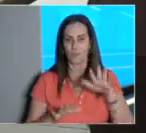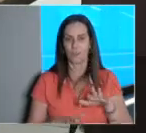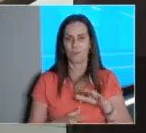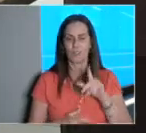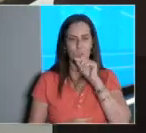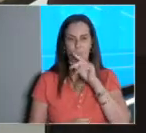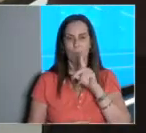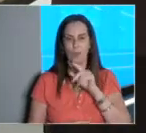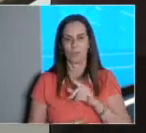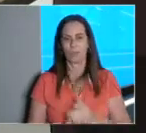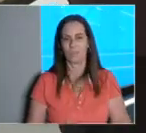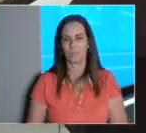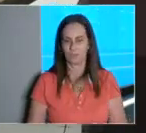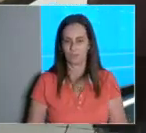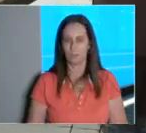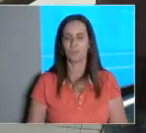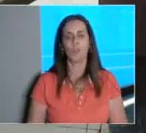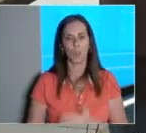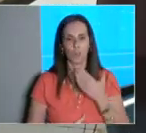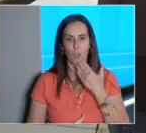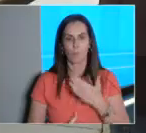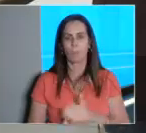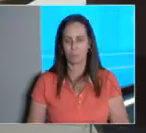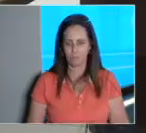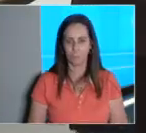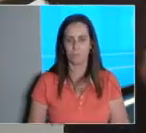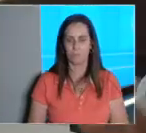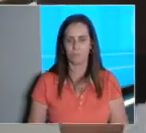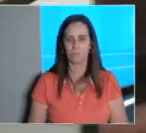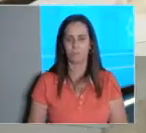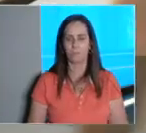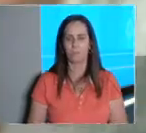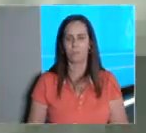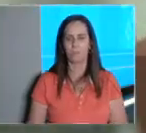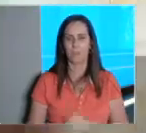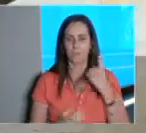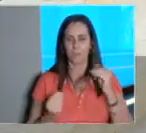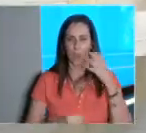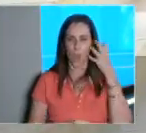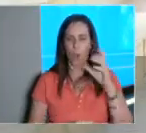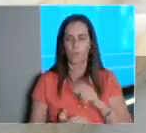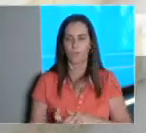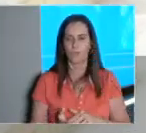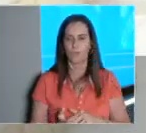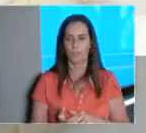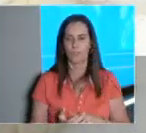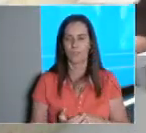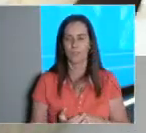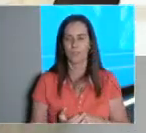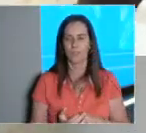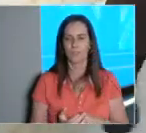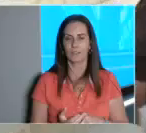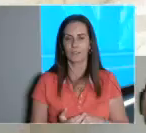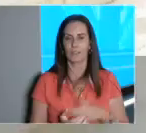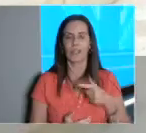ציוץ בטוויטר, זה הכבוד הכי גדול על האדמות. תודה רבה, אדוני. תודה, אדוני, בהצלחה רבה. גם שאלה לך שאחד הדברים שאני הכי אוהב על האדמות, זה עולים.